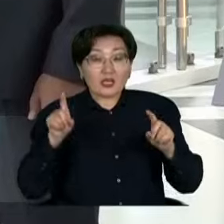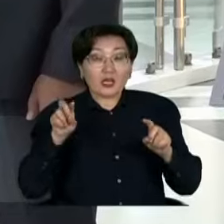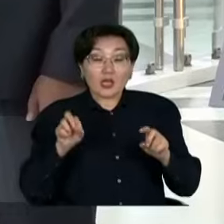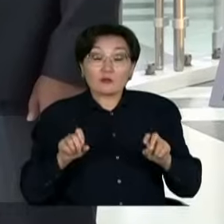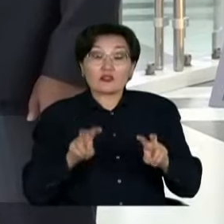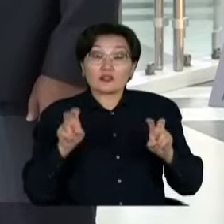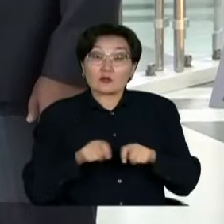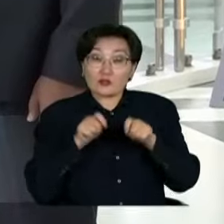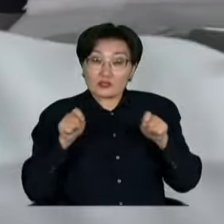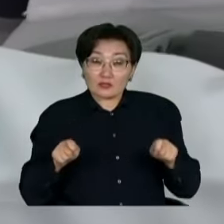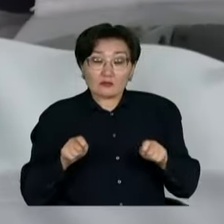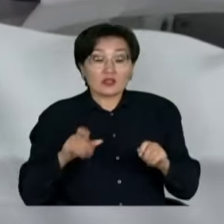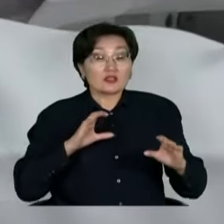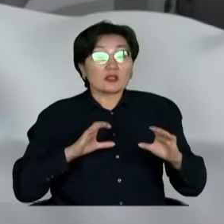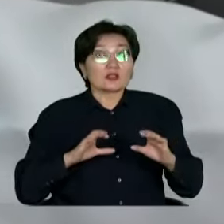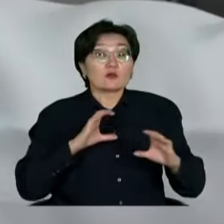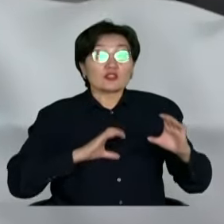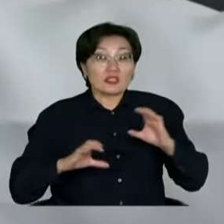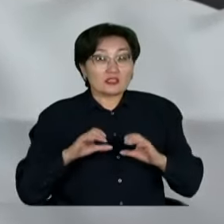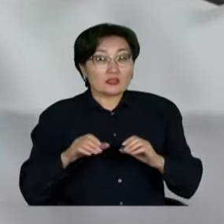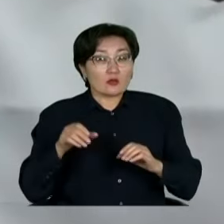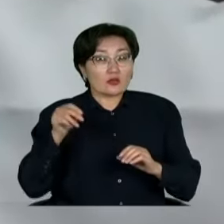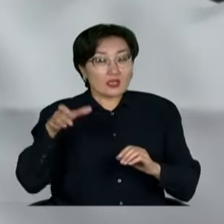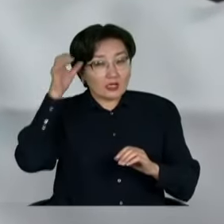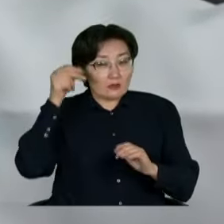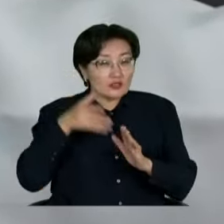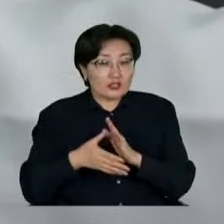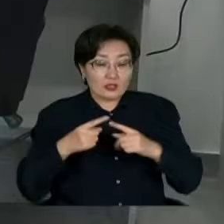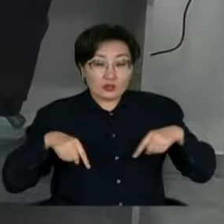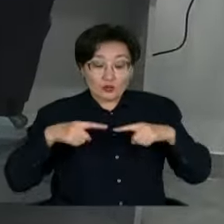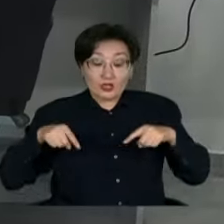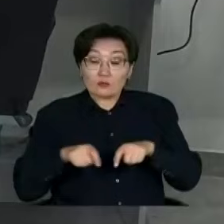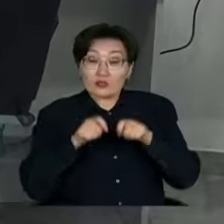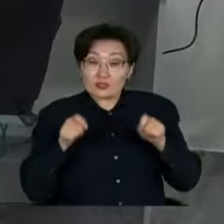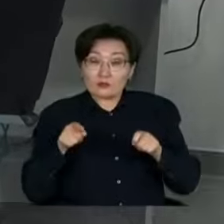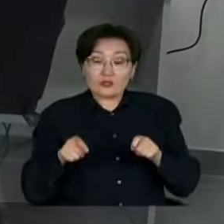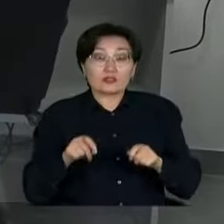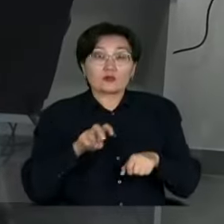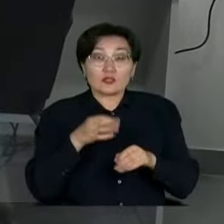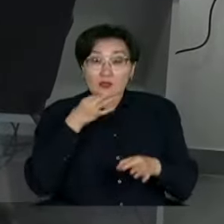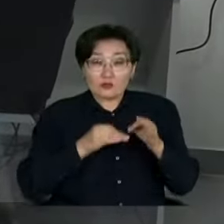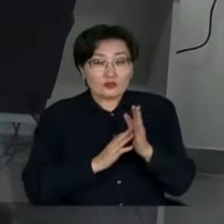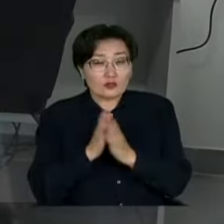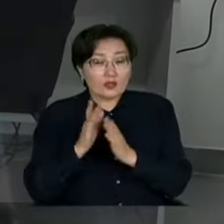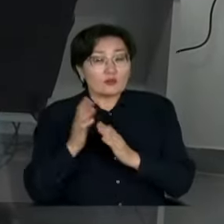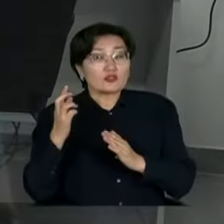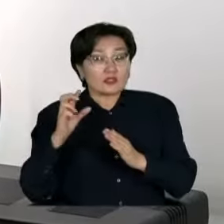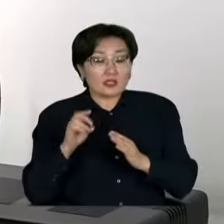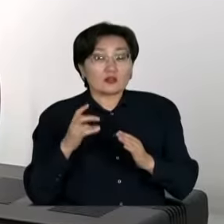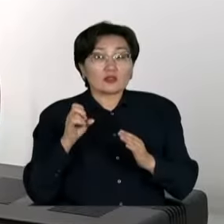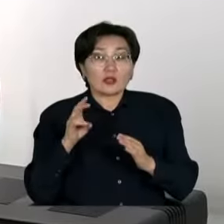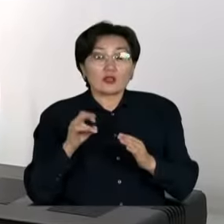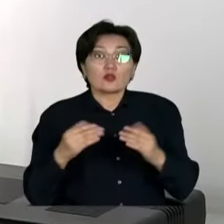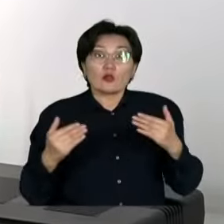бой көтерген жаңа ғимаратта оқу ордасының ғылыми зерттеу институттары орналасқан. Онда дәрілік өсімдіктер, биология,